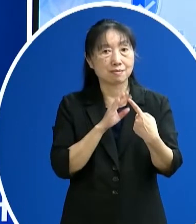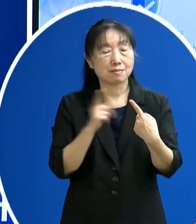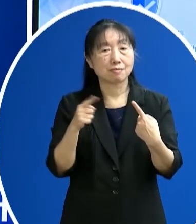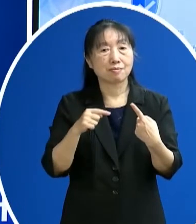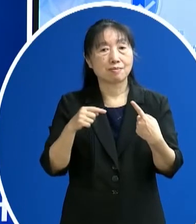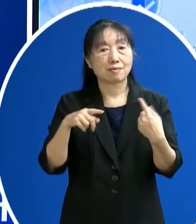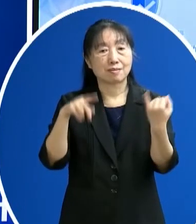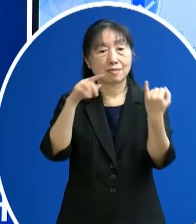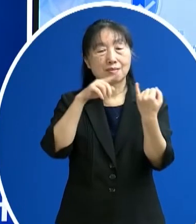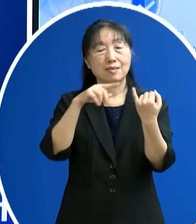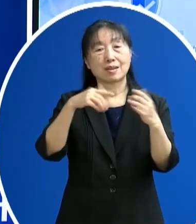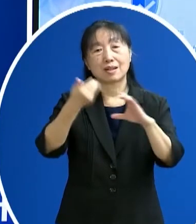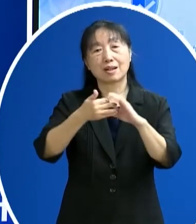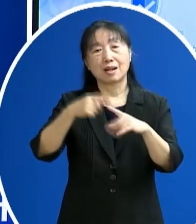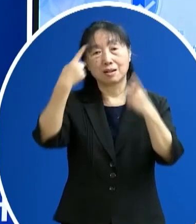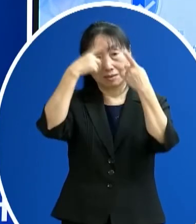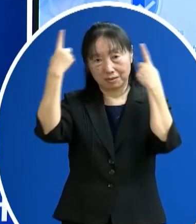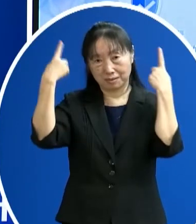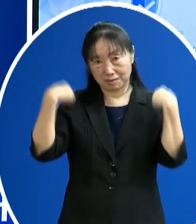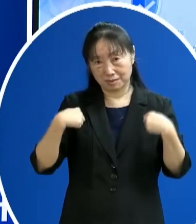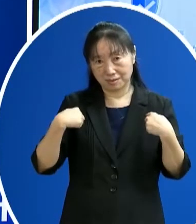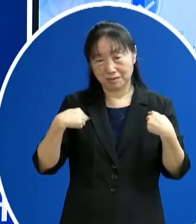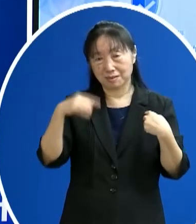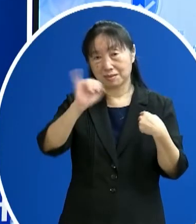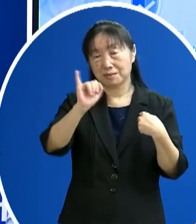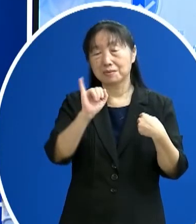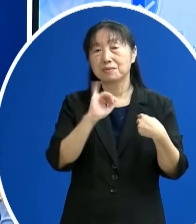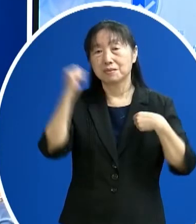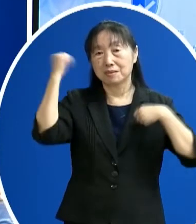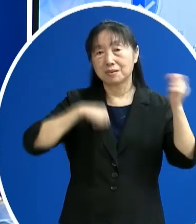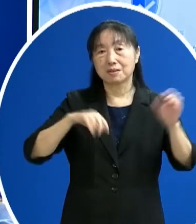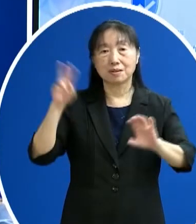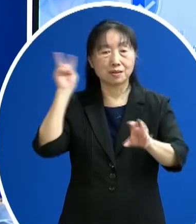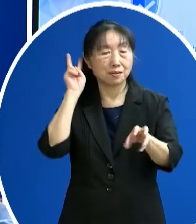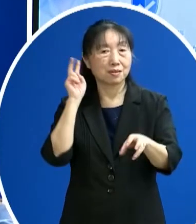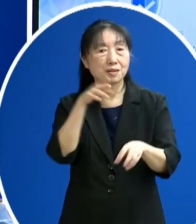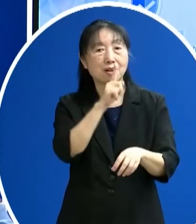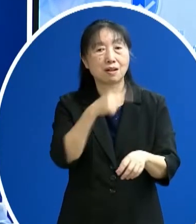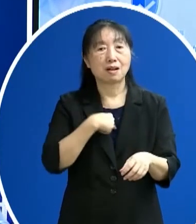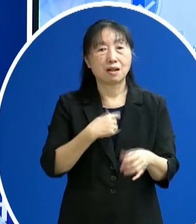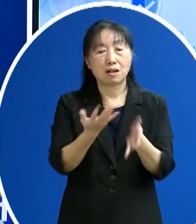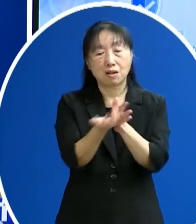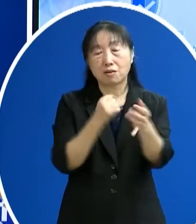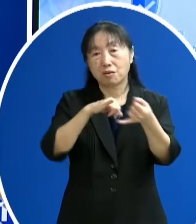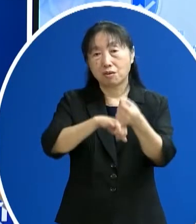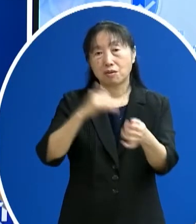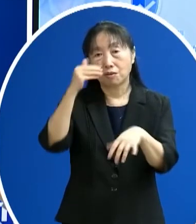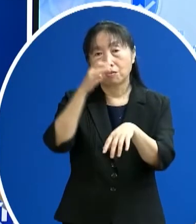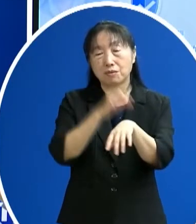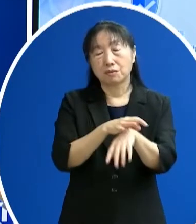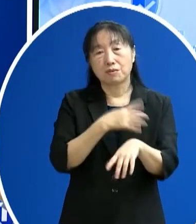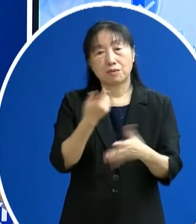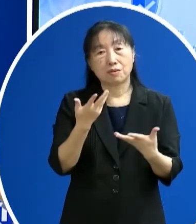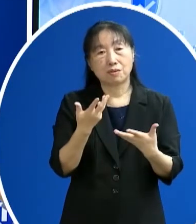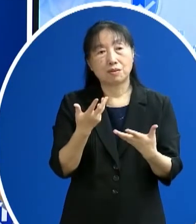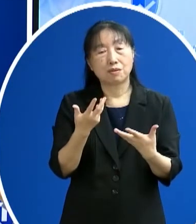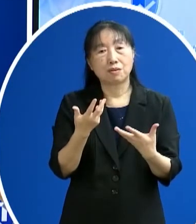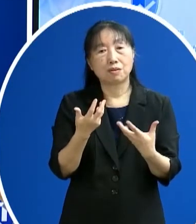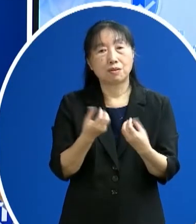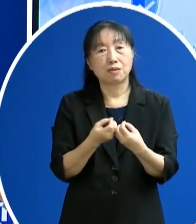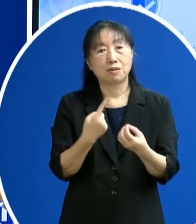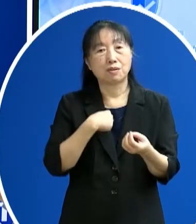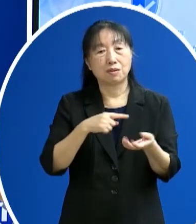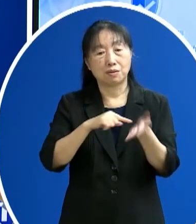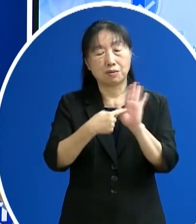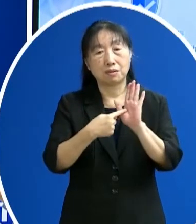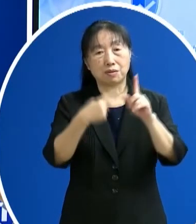玉蔻早上在广播节目上面说他预约不到高端的3G，然后他还有在这个直接秀出